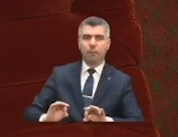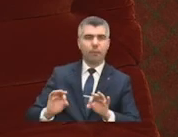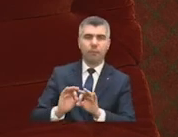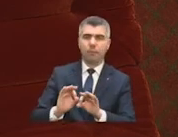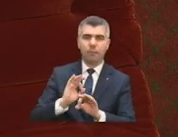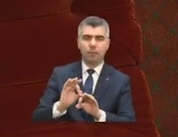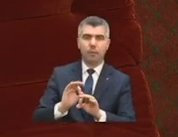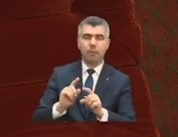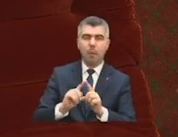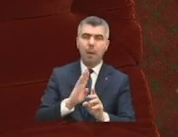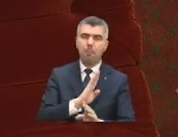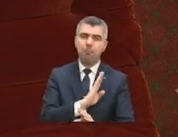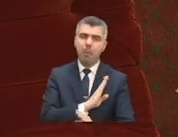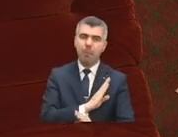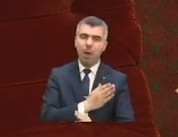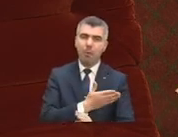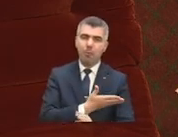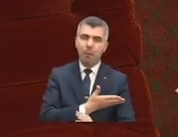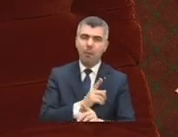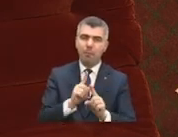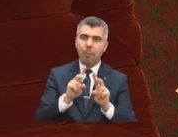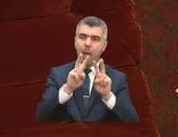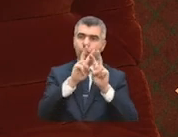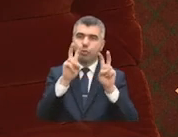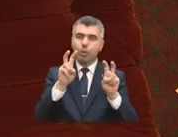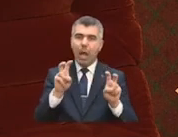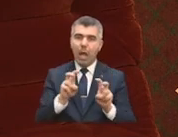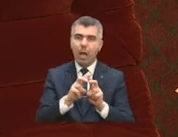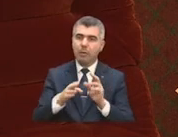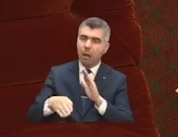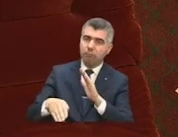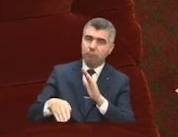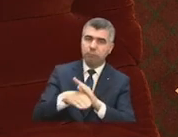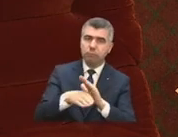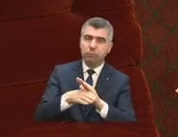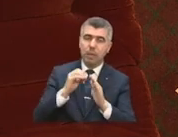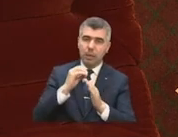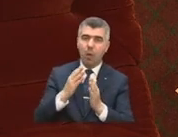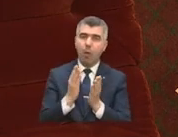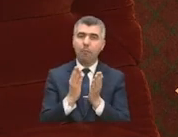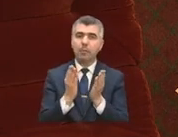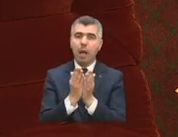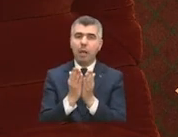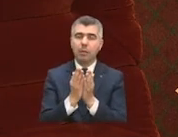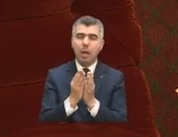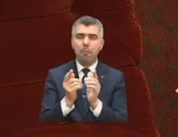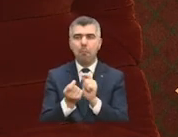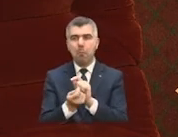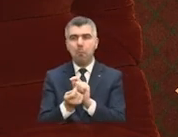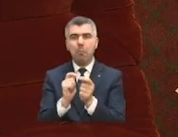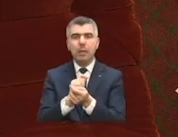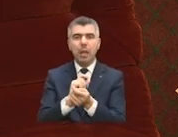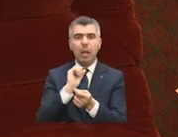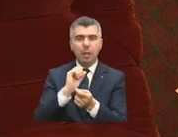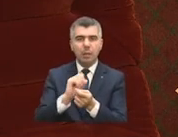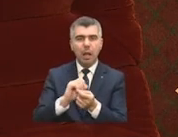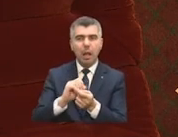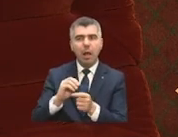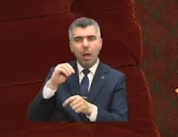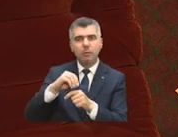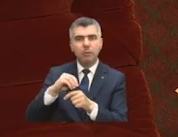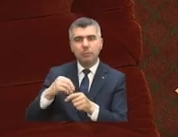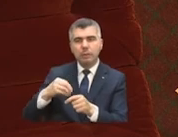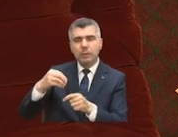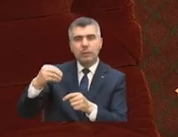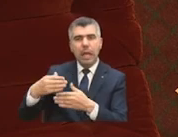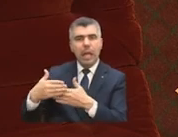أولياء أمورهم من شهادة مغادرة بالنسبة للراغبين منهم بتنقيل أبنائهم من إلى مؤسسات